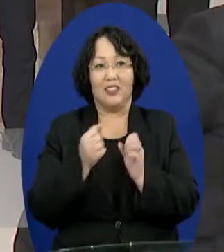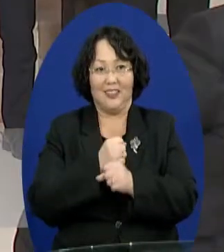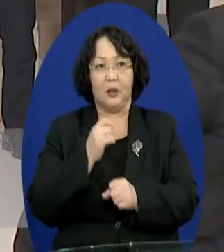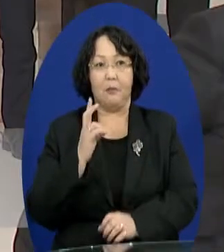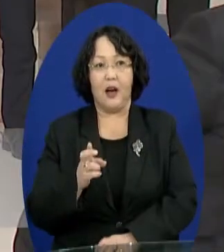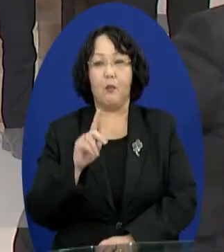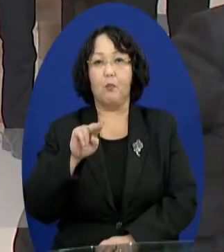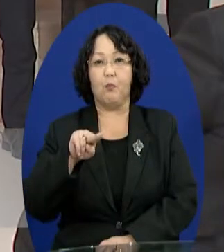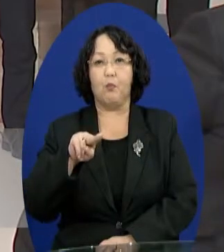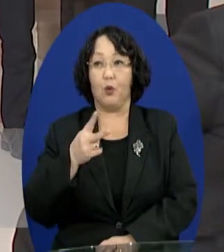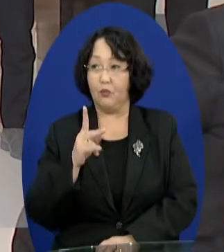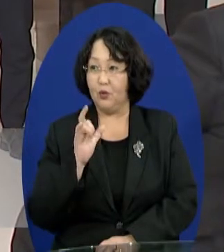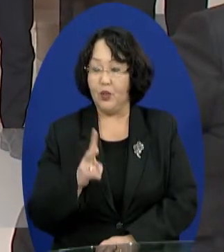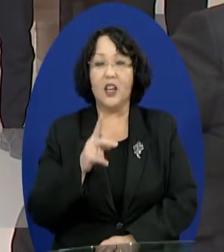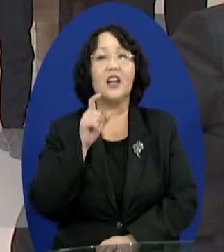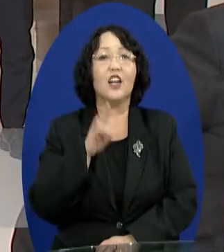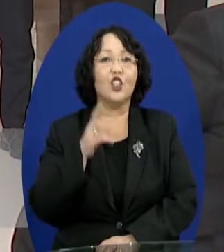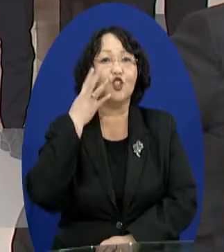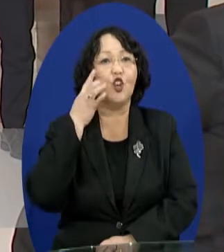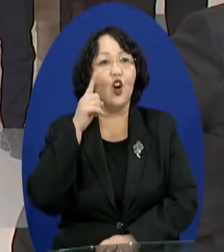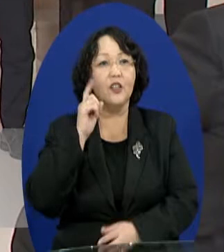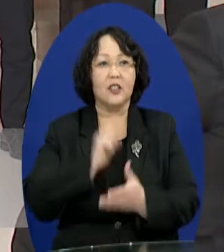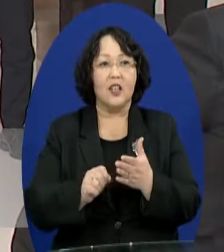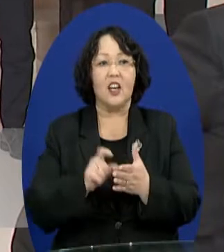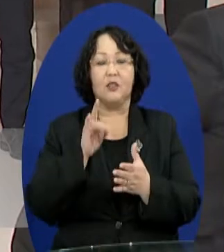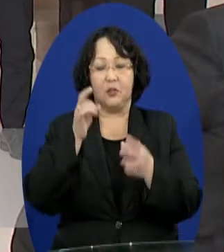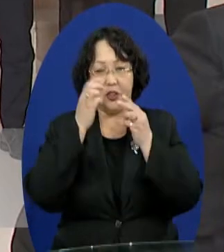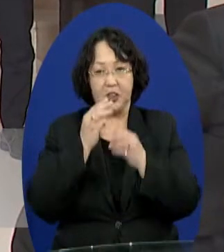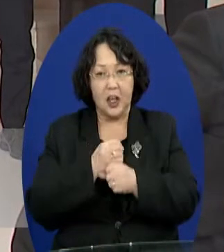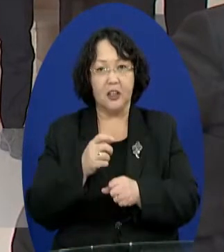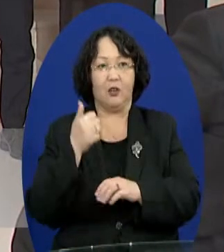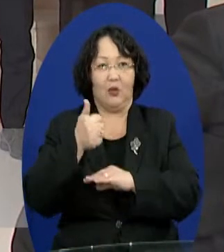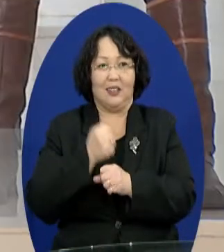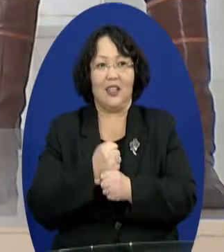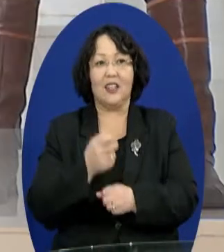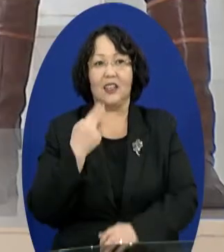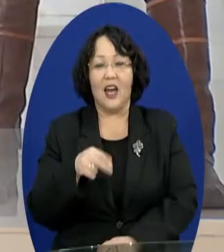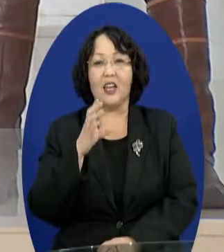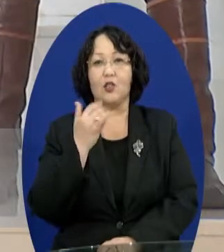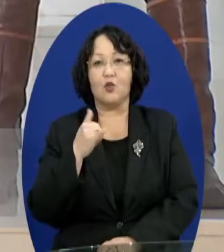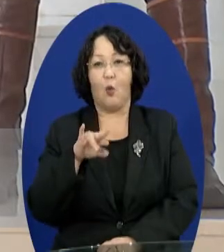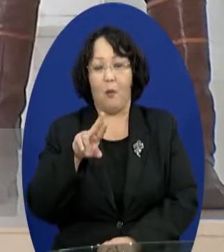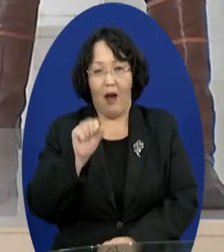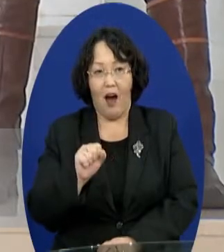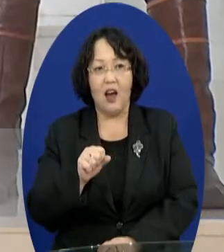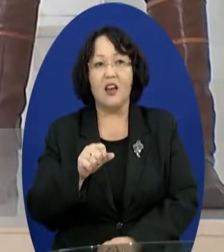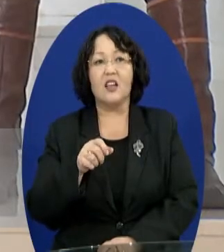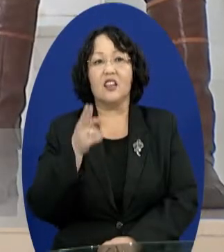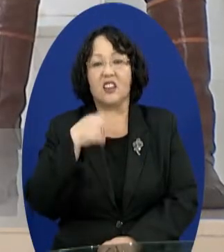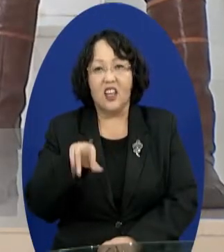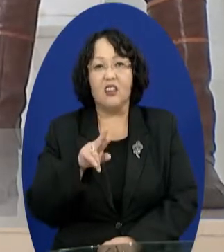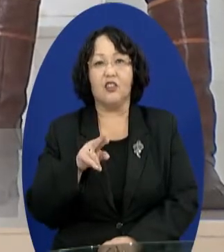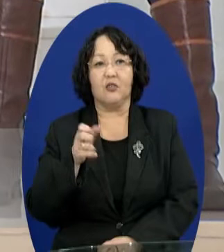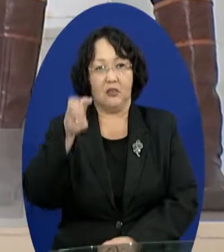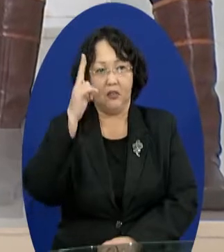хэл зохиолын хүрээлэнгийн эрдэм шинжилгээний тэргүүлэх ажилтан Дорж Палмын Сумья шинжлэх ухааны академийн дэд эрхлэгч академич